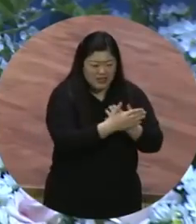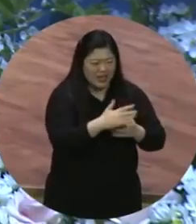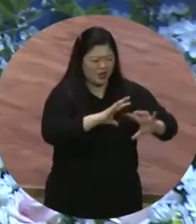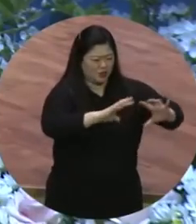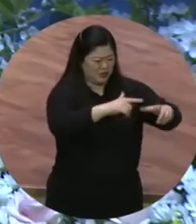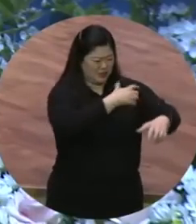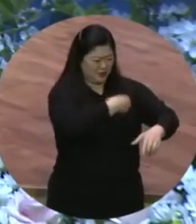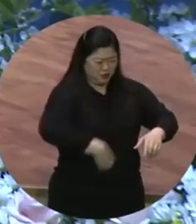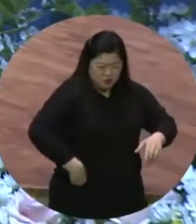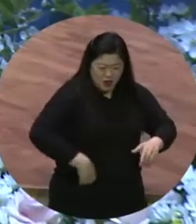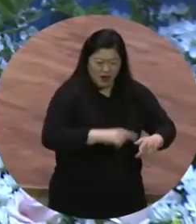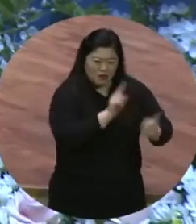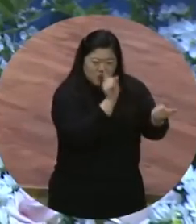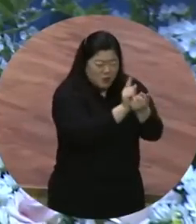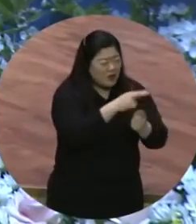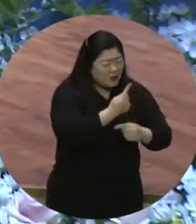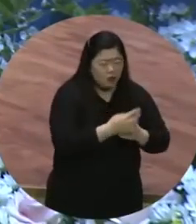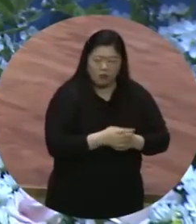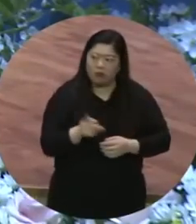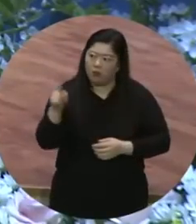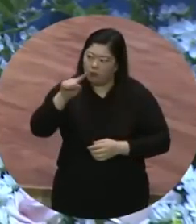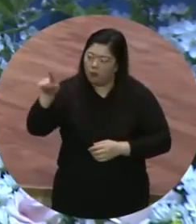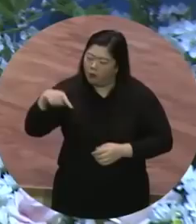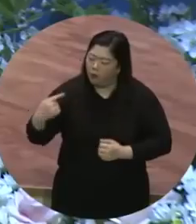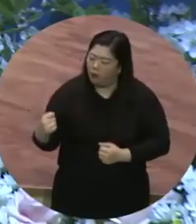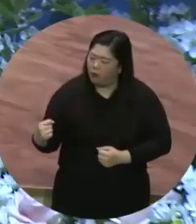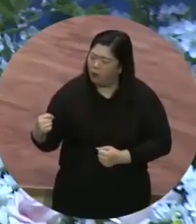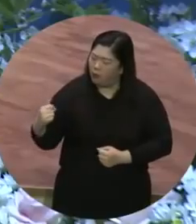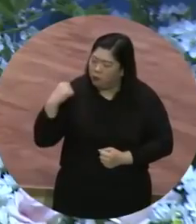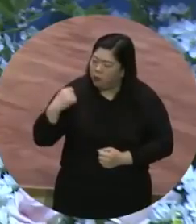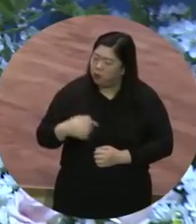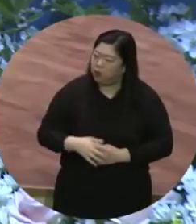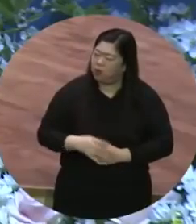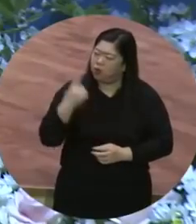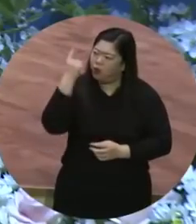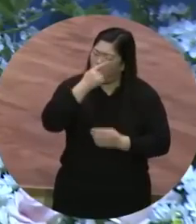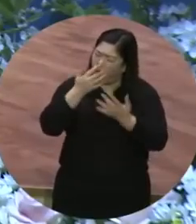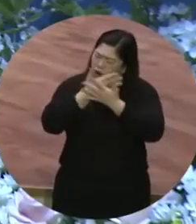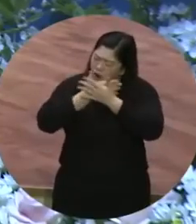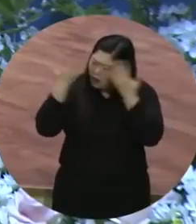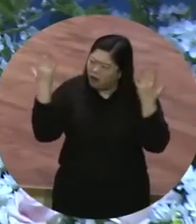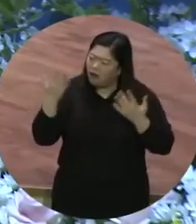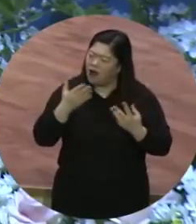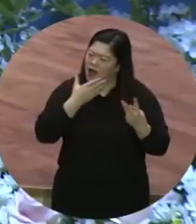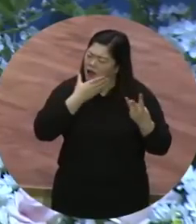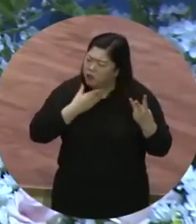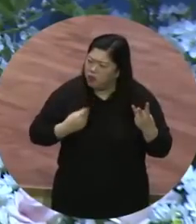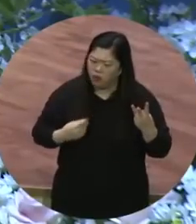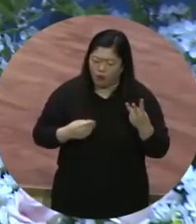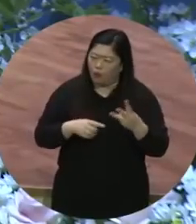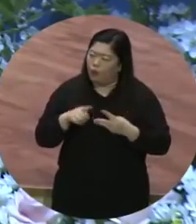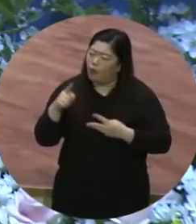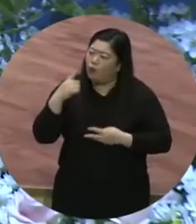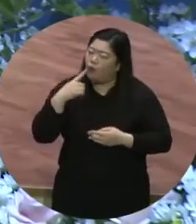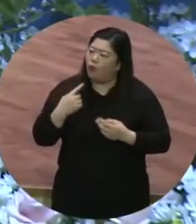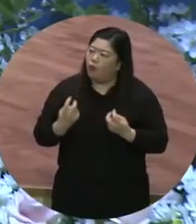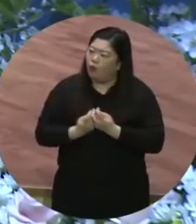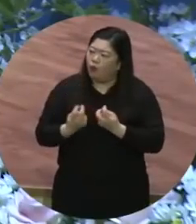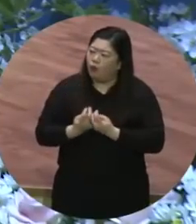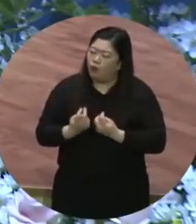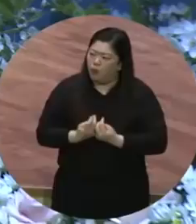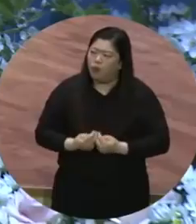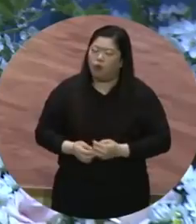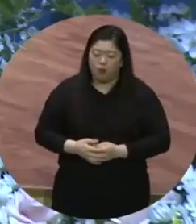야, 저 사람 부럽다. 어떻게 저렇게 행복하게 살아? 어떻게 저렇게 기쁘게 살아? 어떻게 감사한 마음으로 저렇게